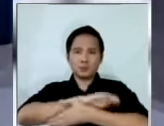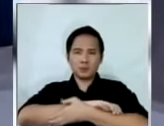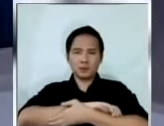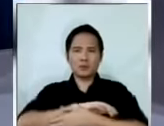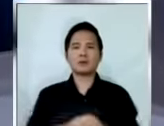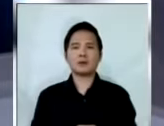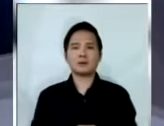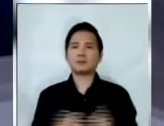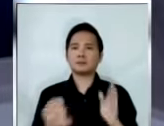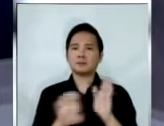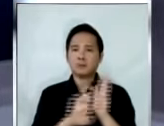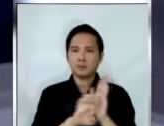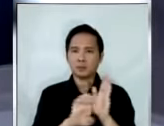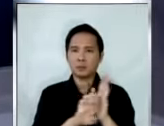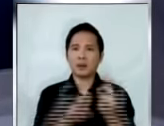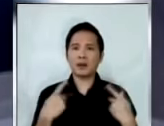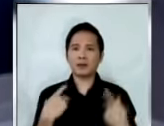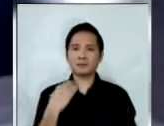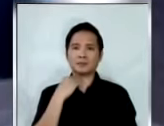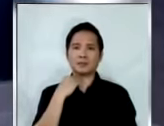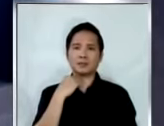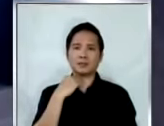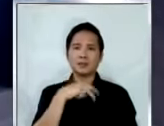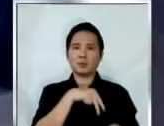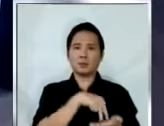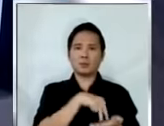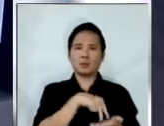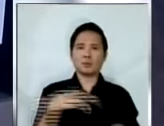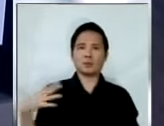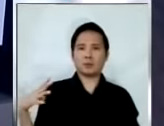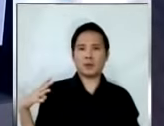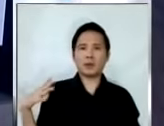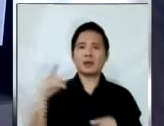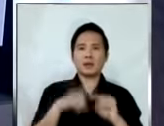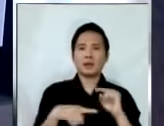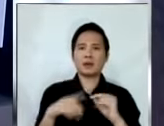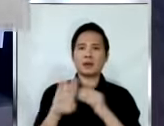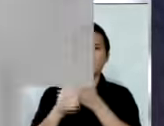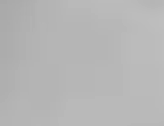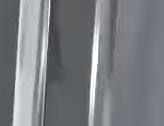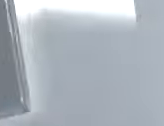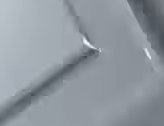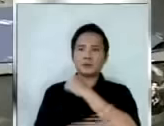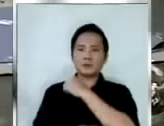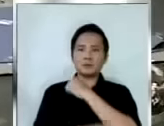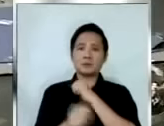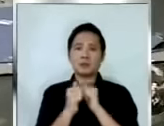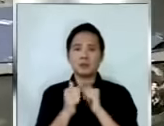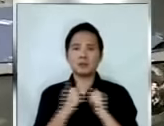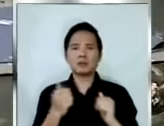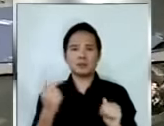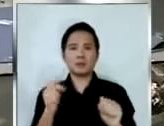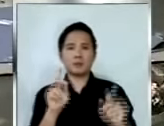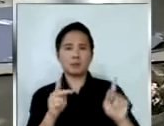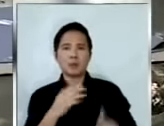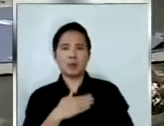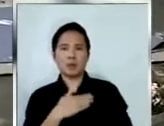kanilang probinsya ang binigyan ng tiket ng ilang nagmagandang loob. Nakatutok si Rafi Kima.